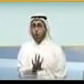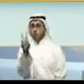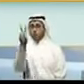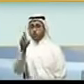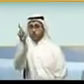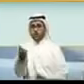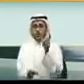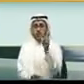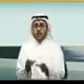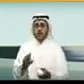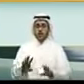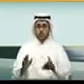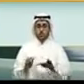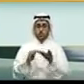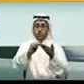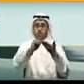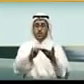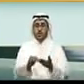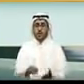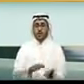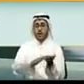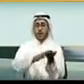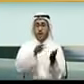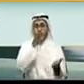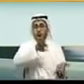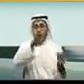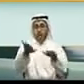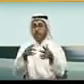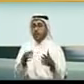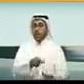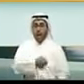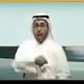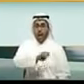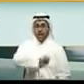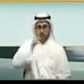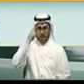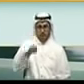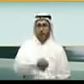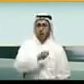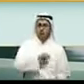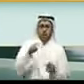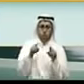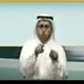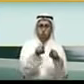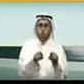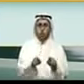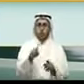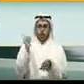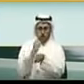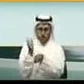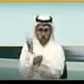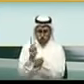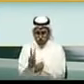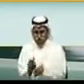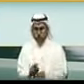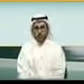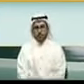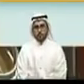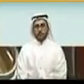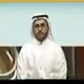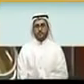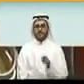قد أوشك على الغرق في بحر البوران في غرب البحر المتوسط بعد أن رصدت طائرة إنقاذ القارب.